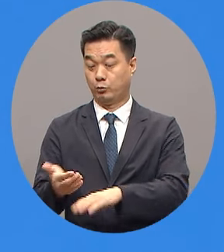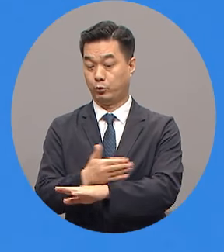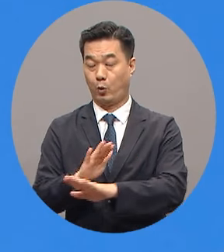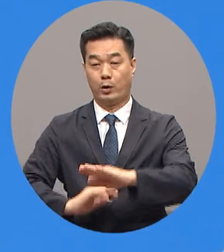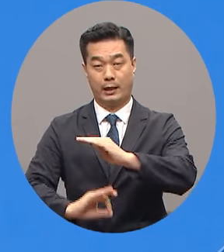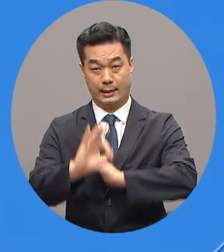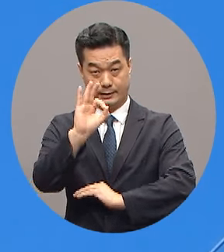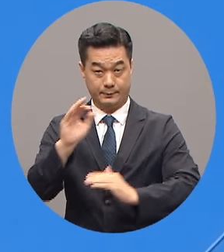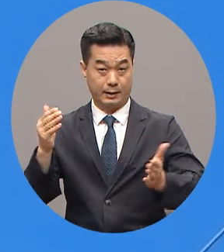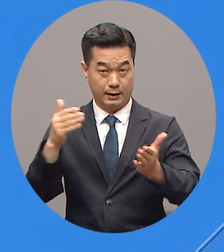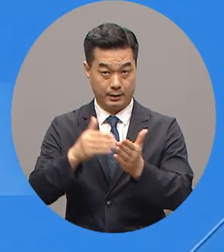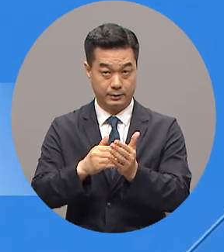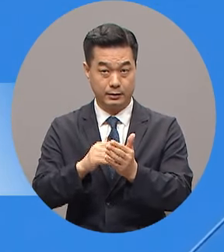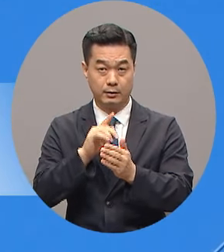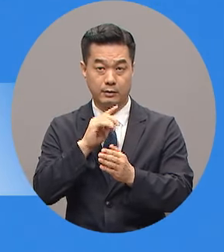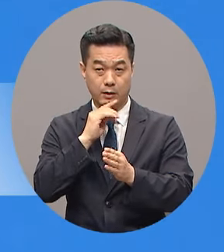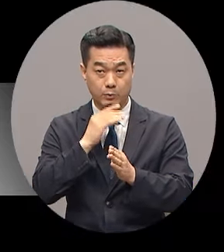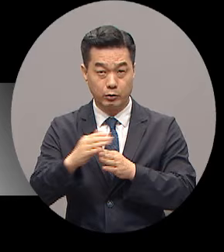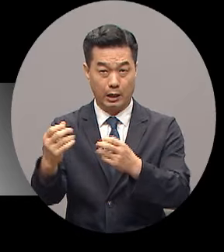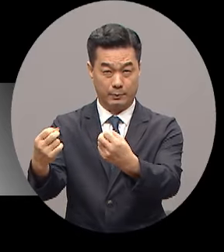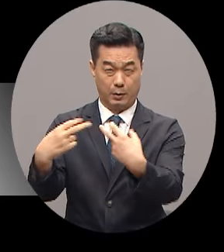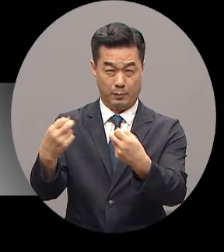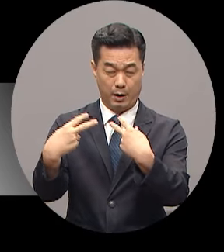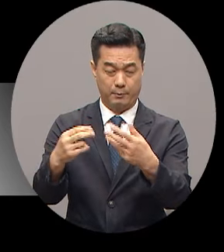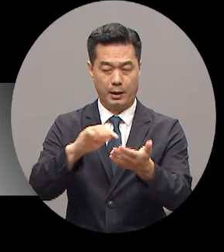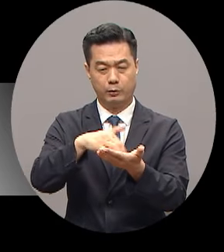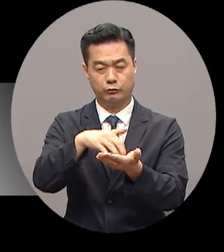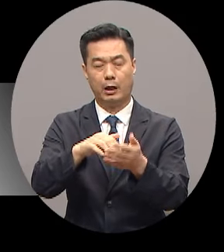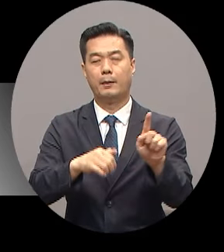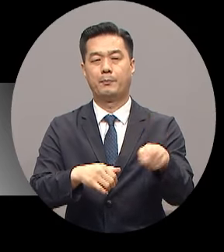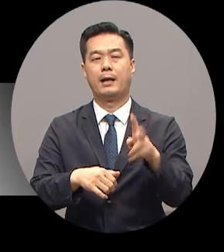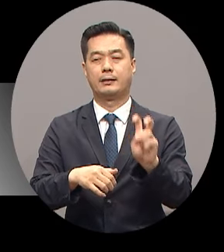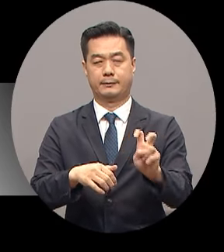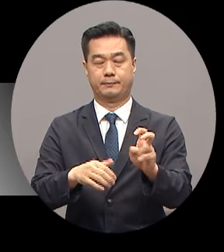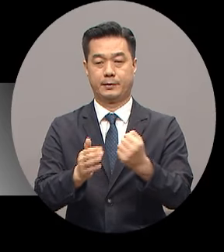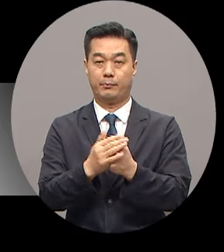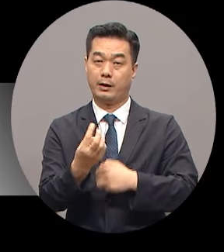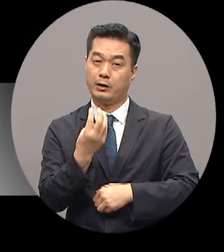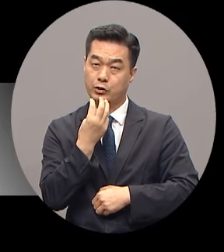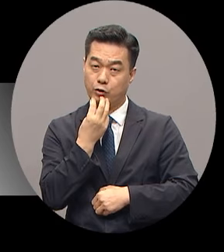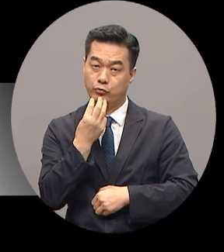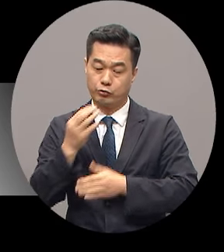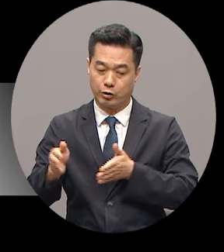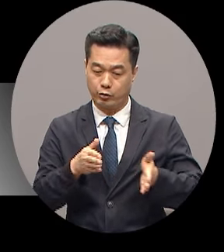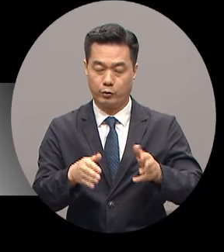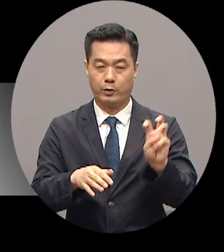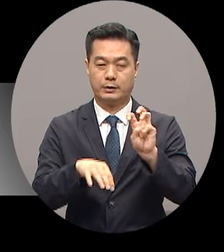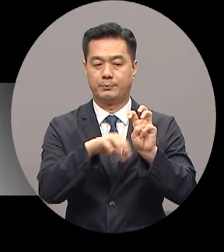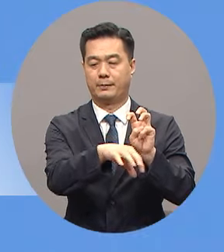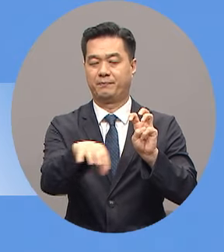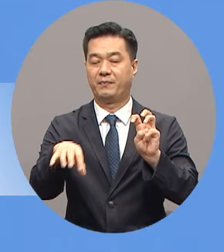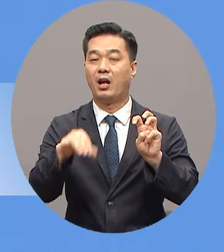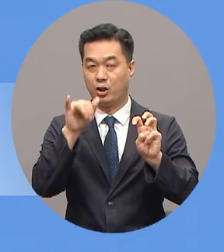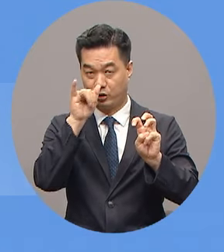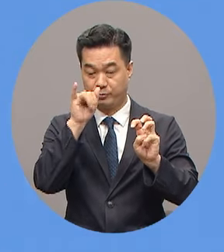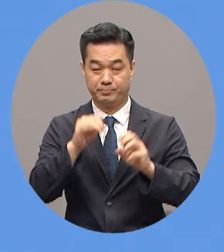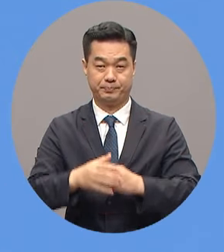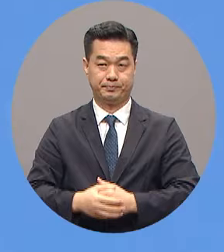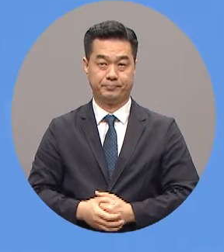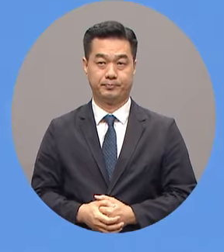아침까지 북한이 띄운 쓰레기 풍선은 모두 120여개로 서울과 경기 지역에 30여개가 떨어진 걸로